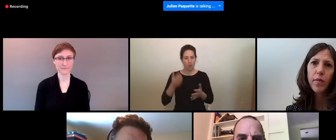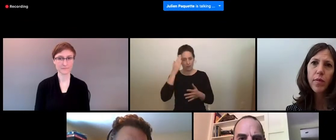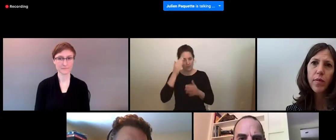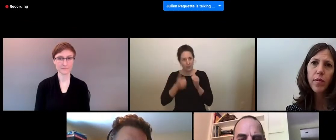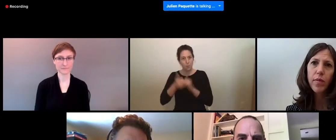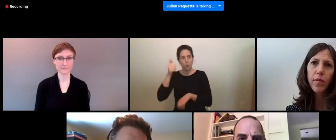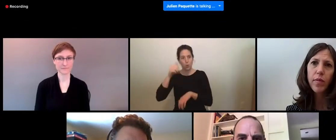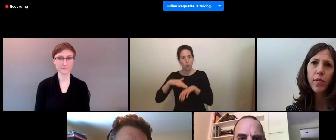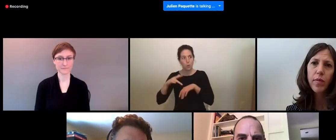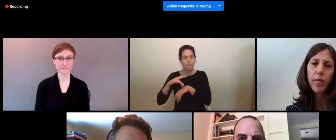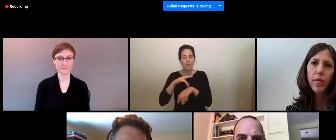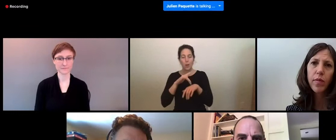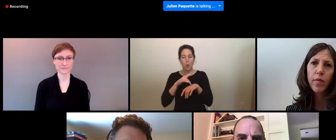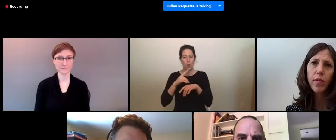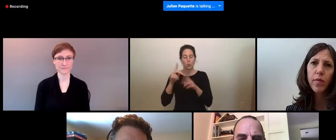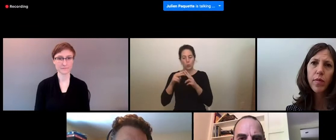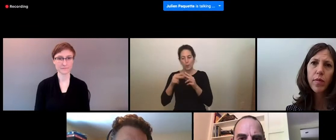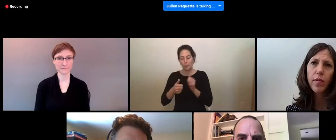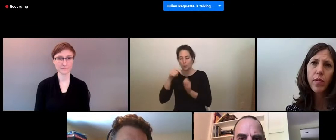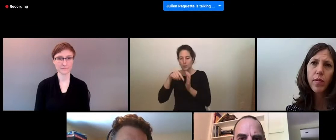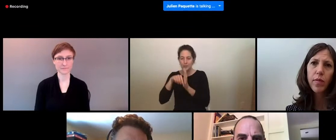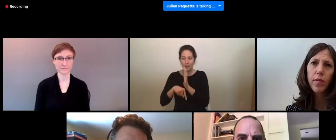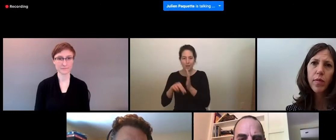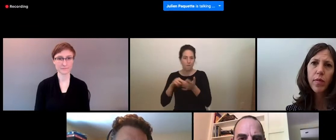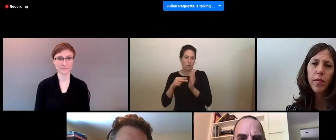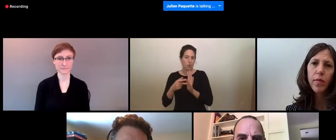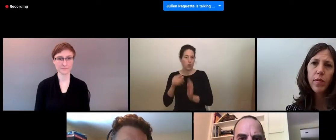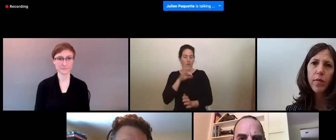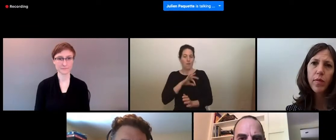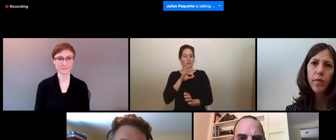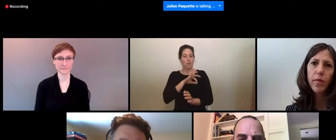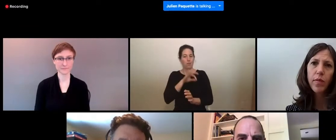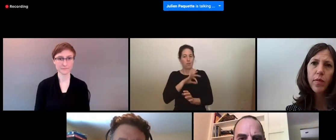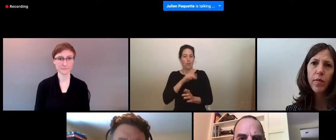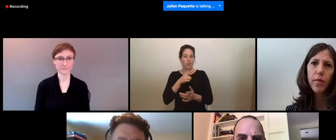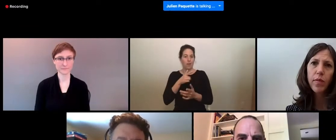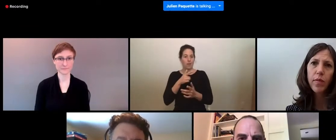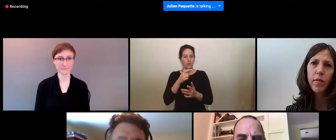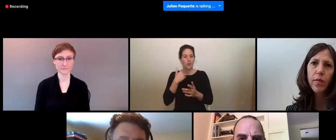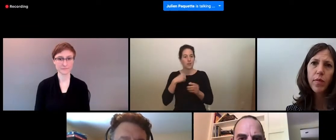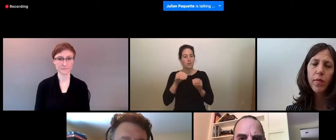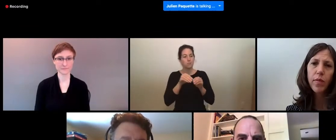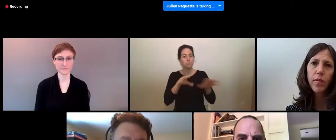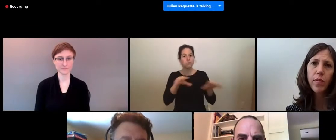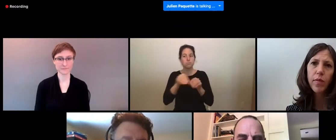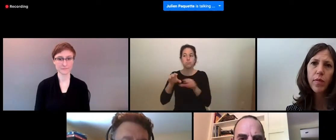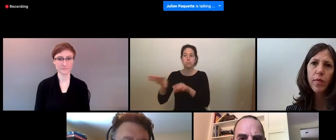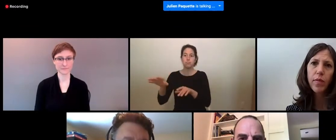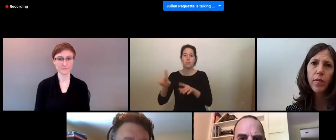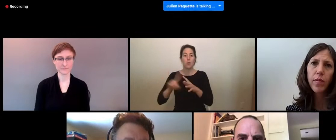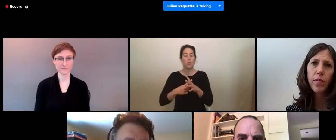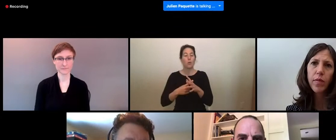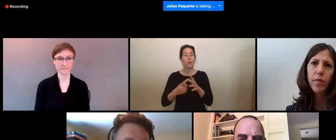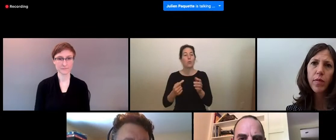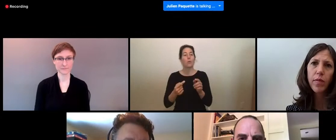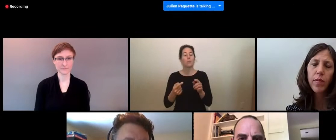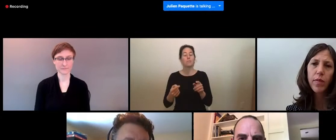ça peut jouer en notre faveur pour éviter que le nombre d'éclosions reprenne comme ça a été le